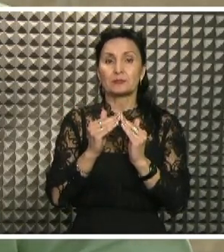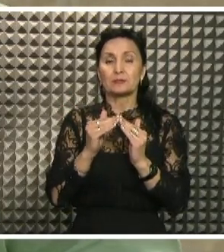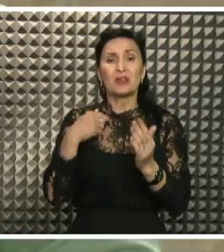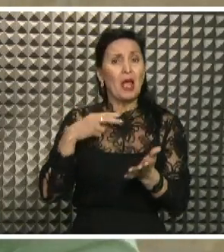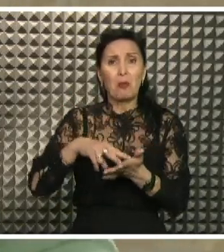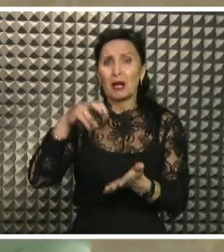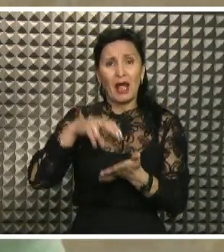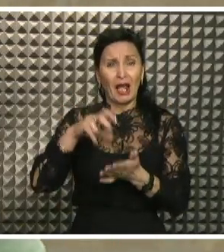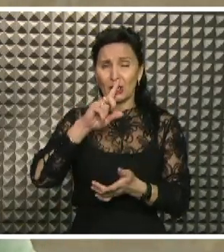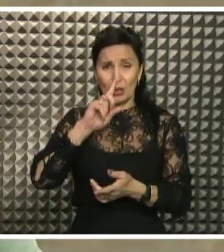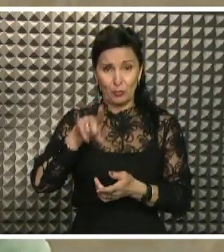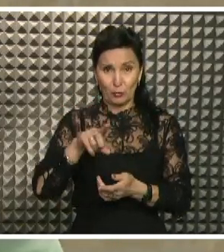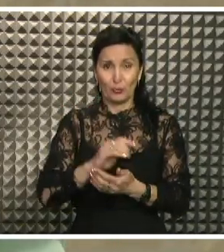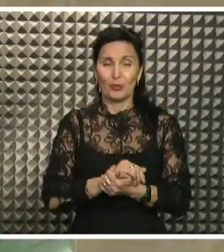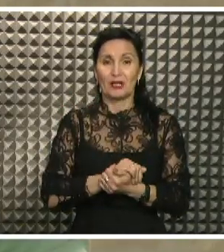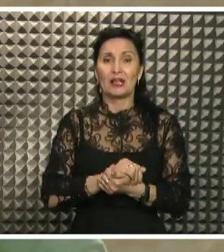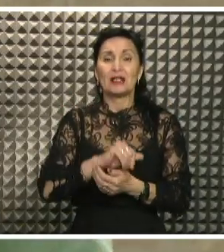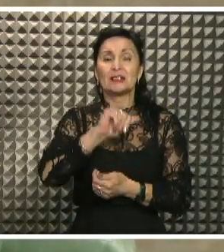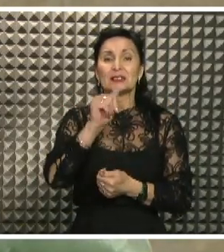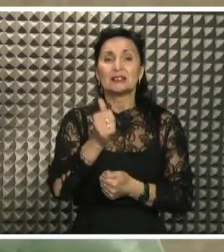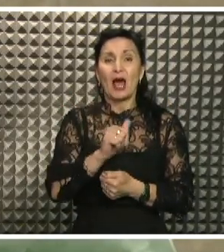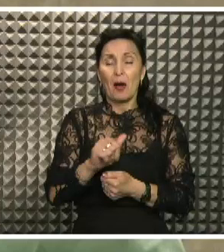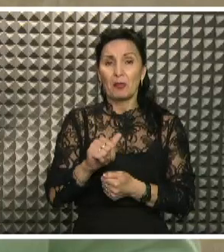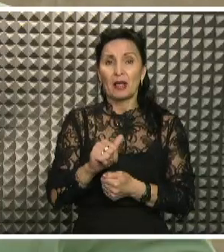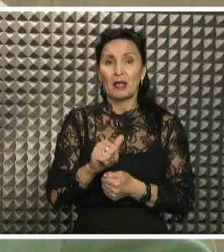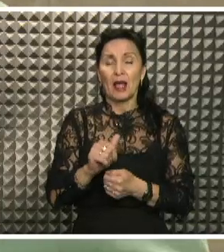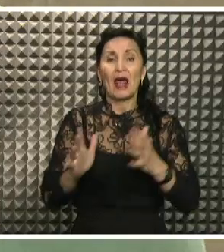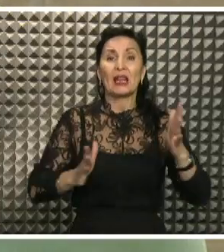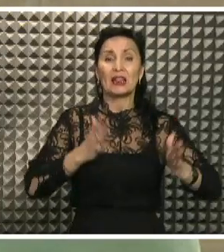как мы договаривались, да. Самый такой